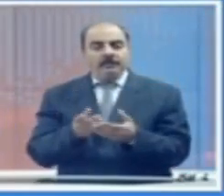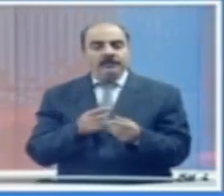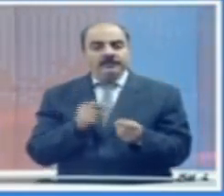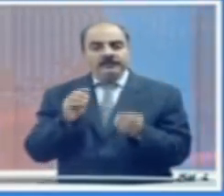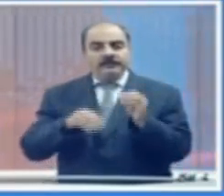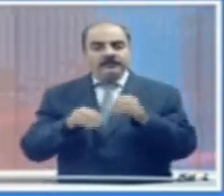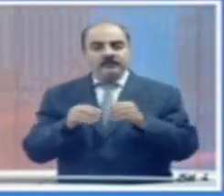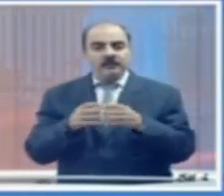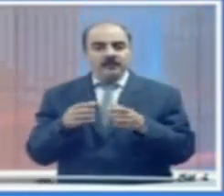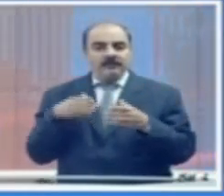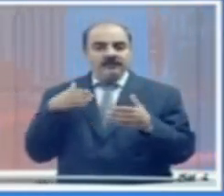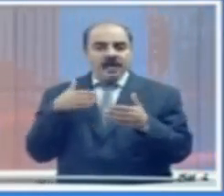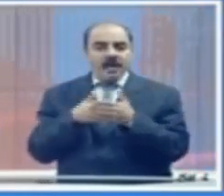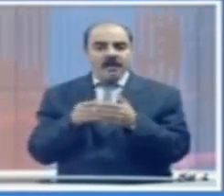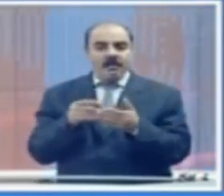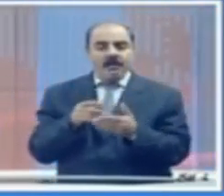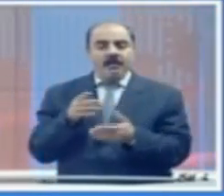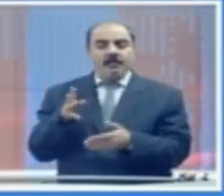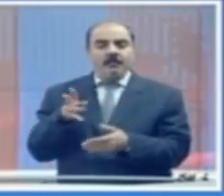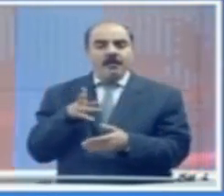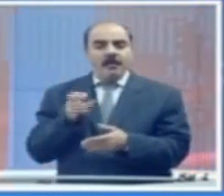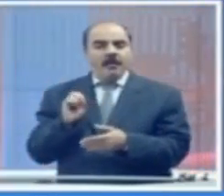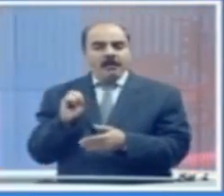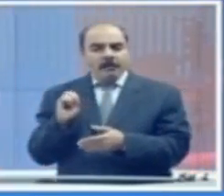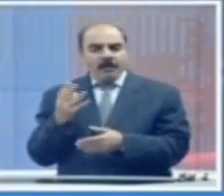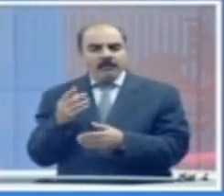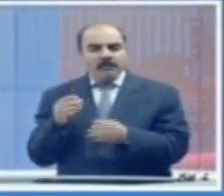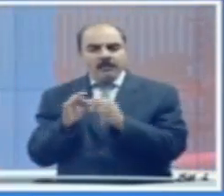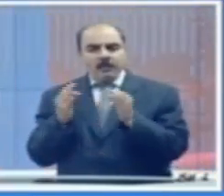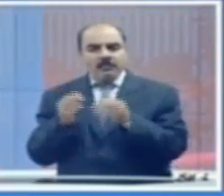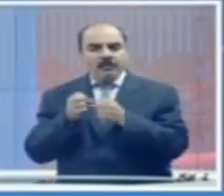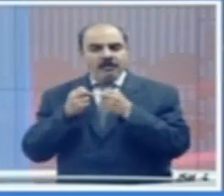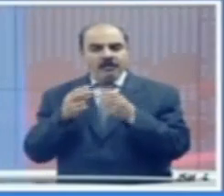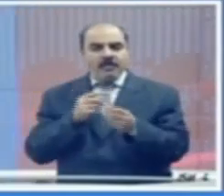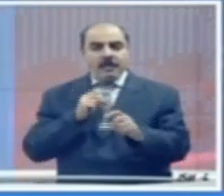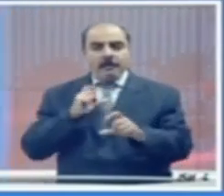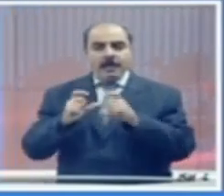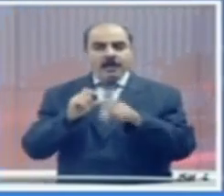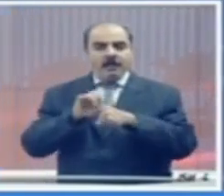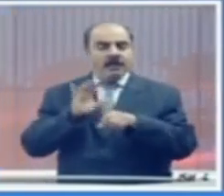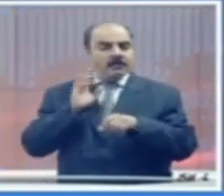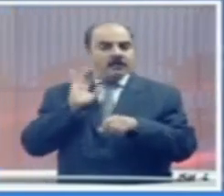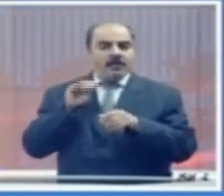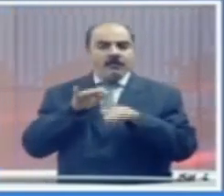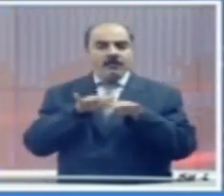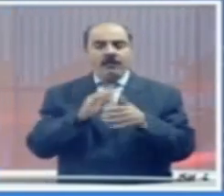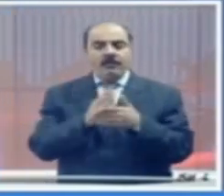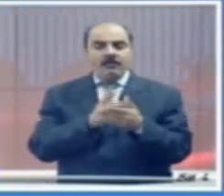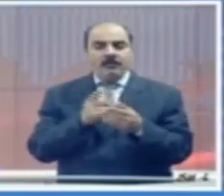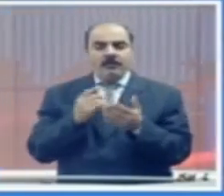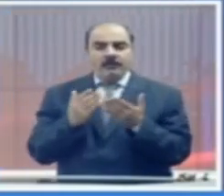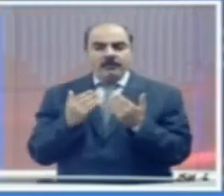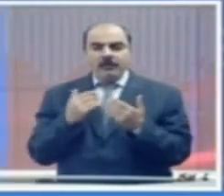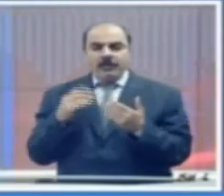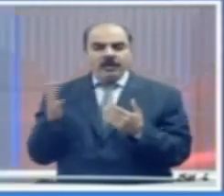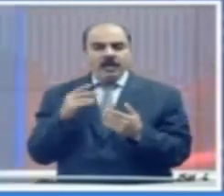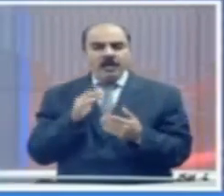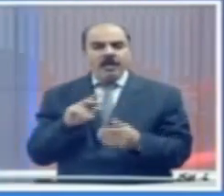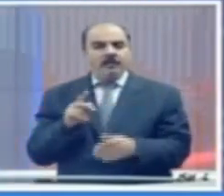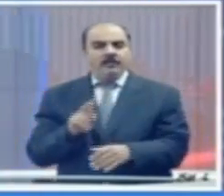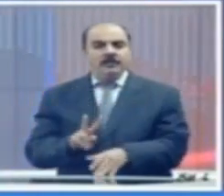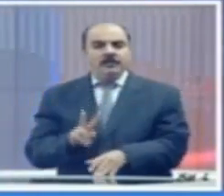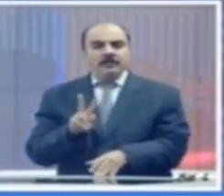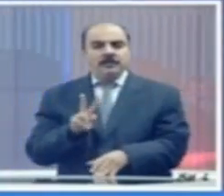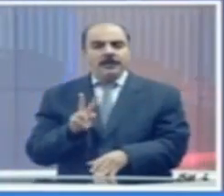الإلكترونية. وأكد المشاركون خلال ختام النسخة 14 من المؤتمر أن البنك المركزي المصري